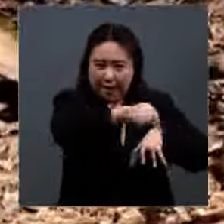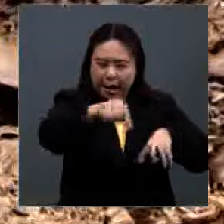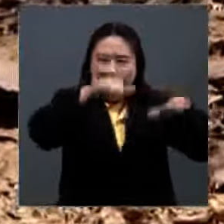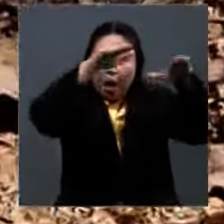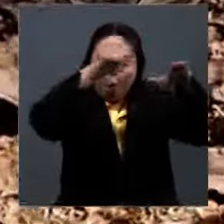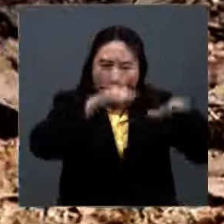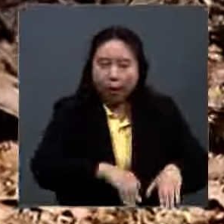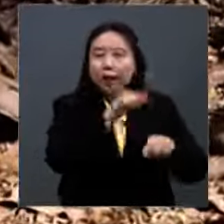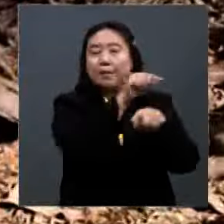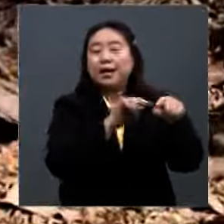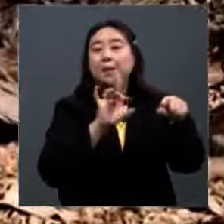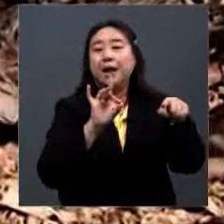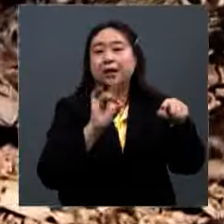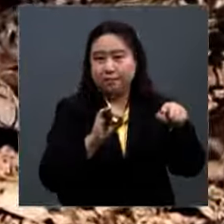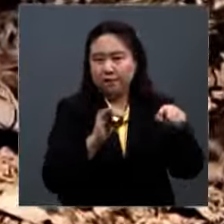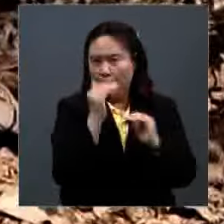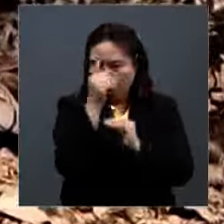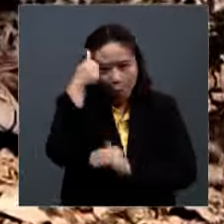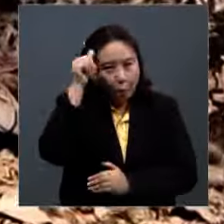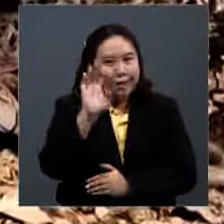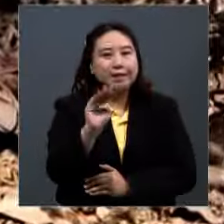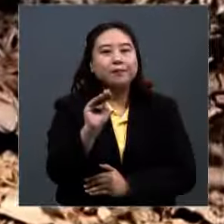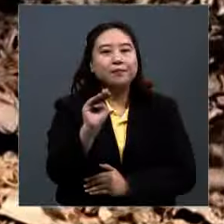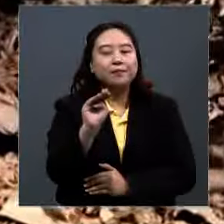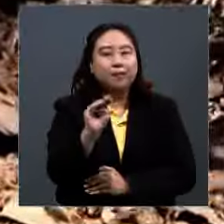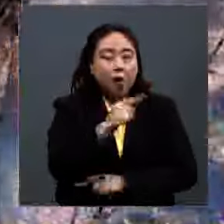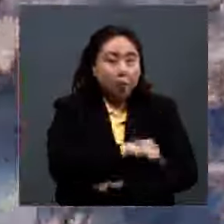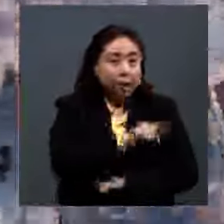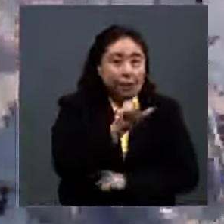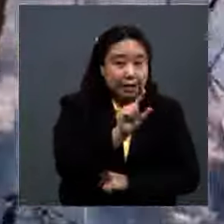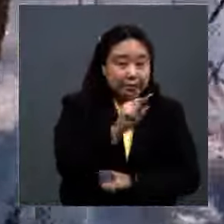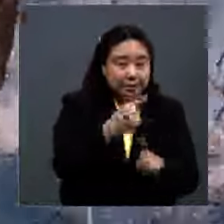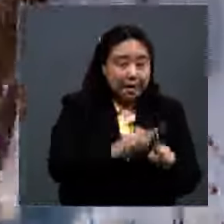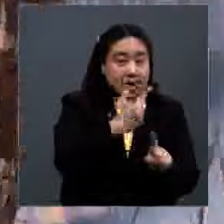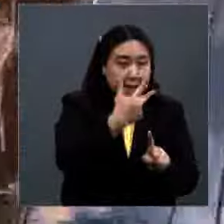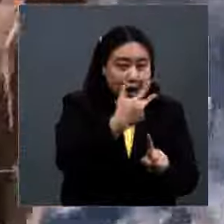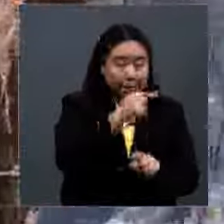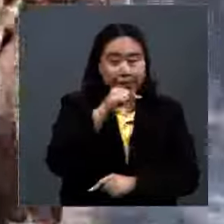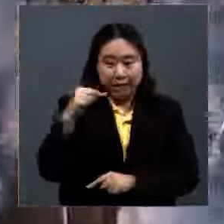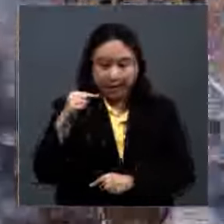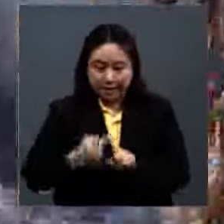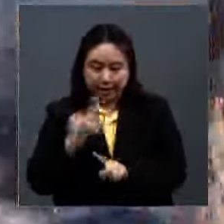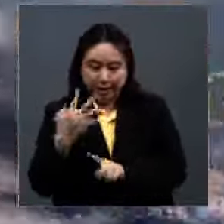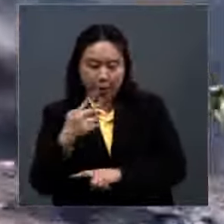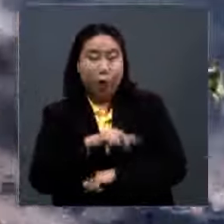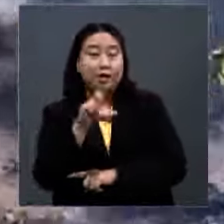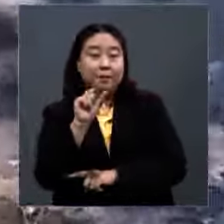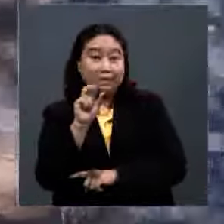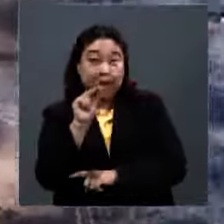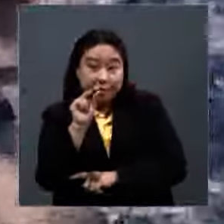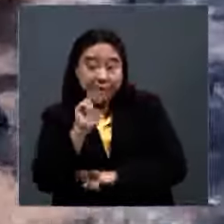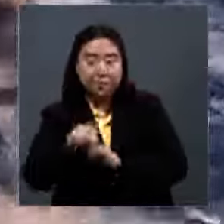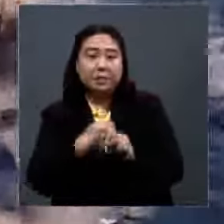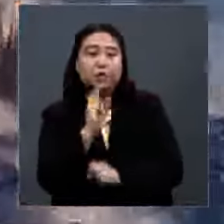ง 80% ภายใน40 วันค่ะระหว่างวันที่20มีนาคมถึง30เมษายน2567